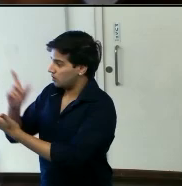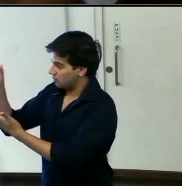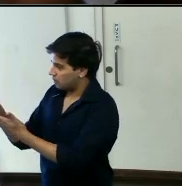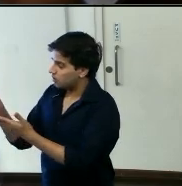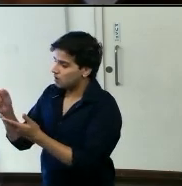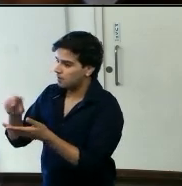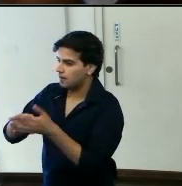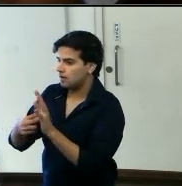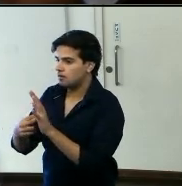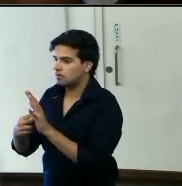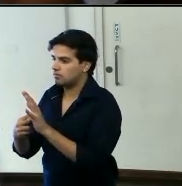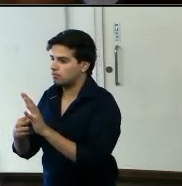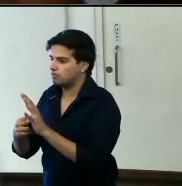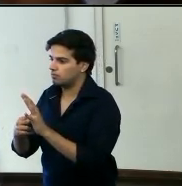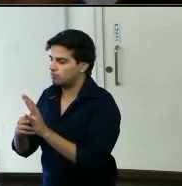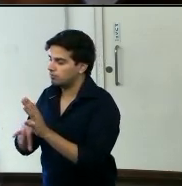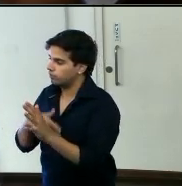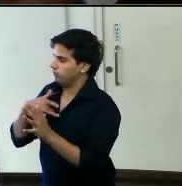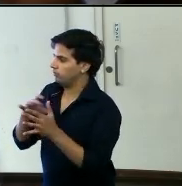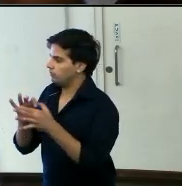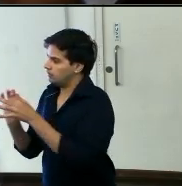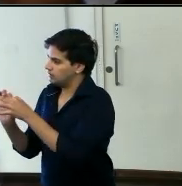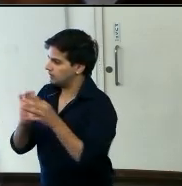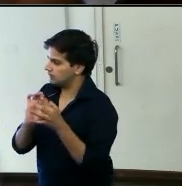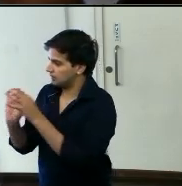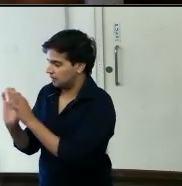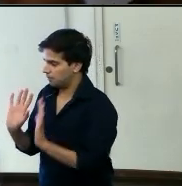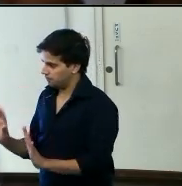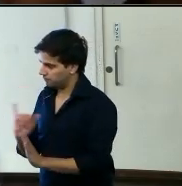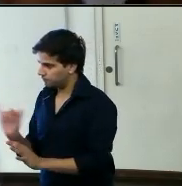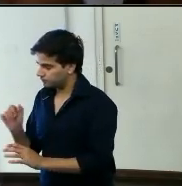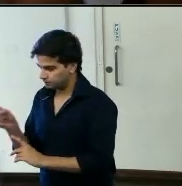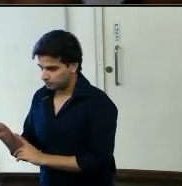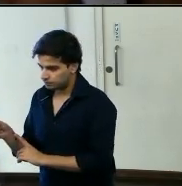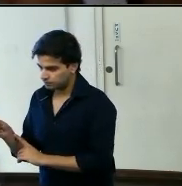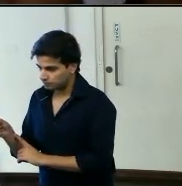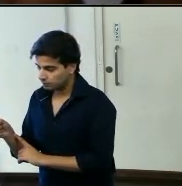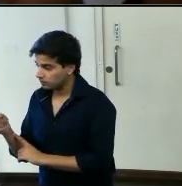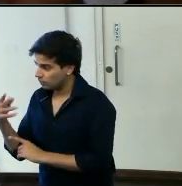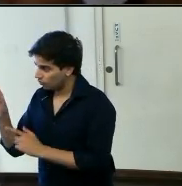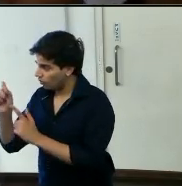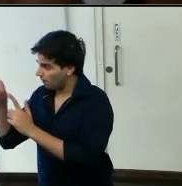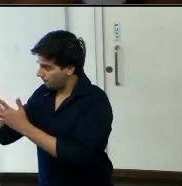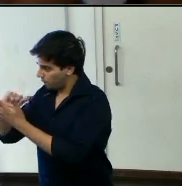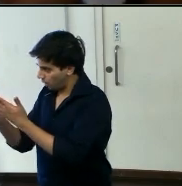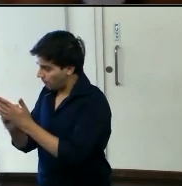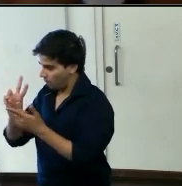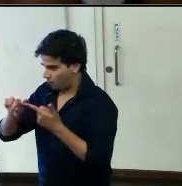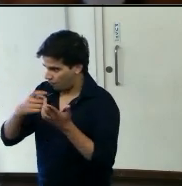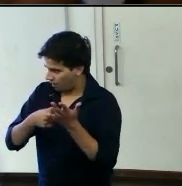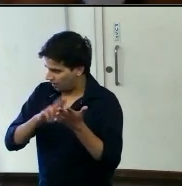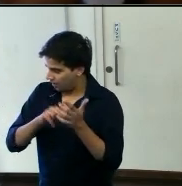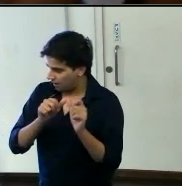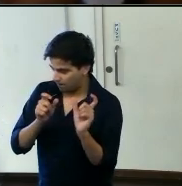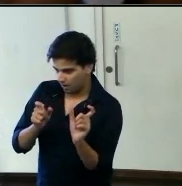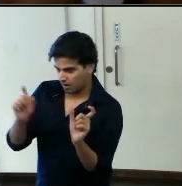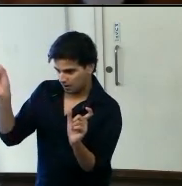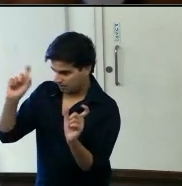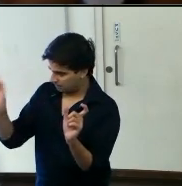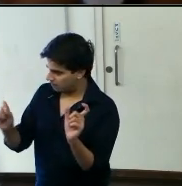ತಾಳ. Okay, syllables, phoneme. For a poet, it is a akshara.